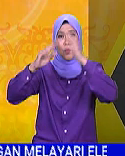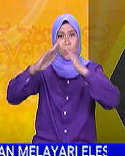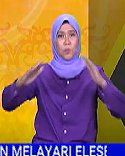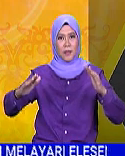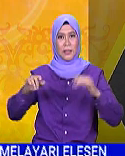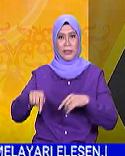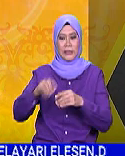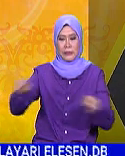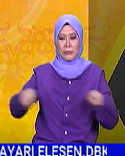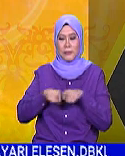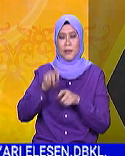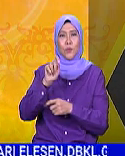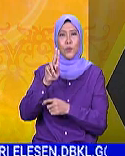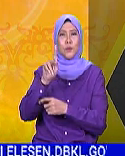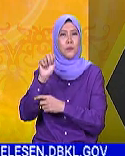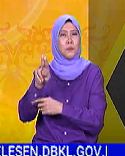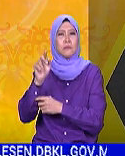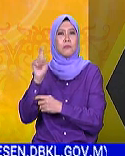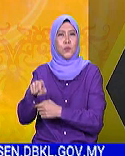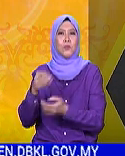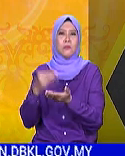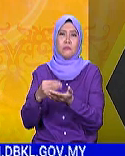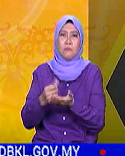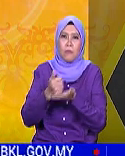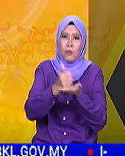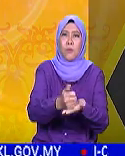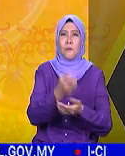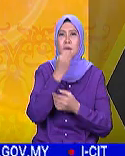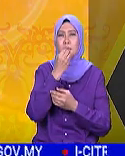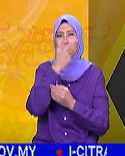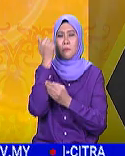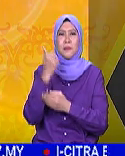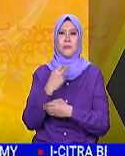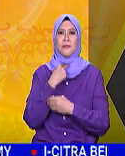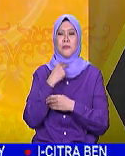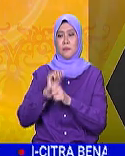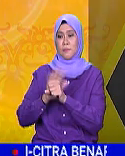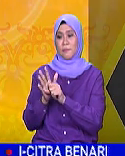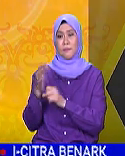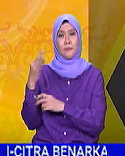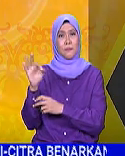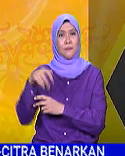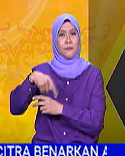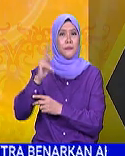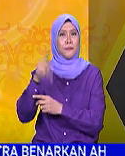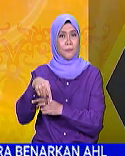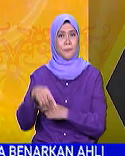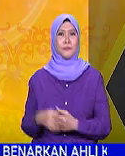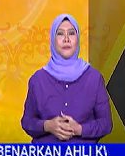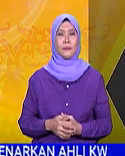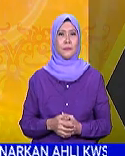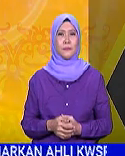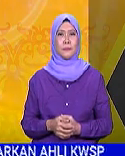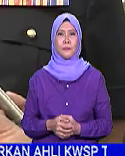tukau yang memerlukan bantuan makanan akibat terjejas ekoran pelaksanaan perintah kawalan pergerakan phkp